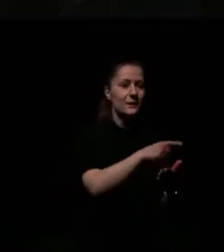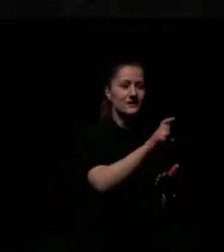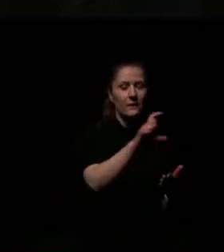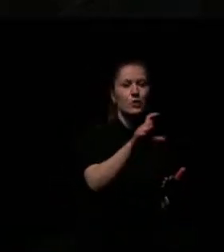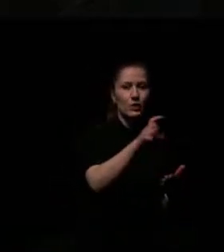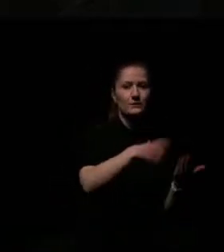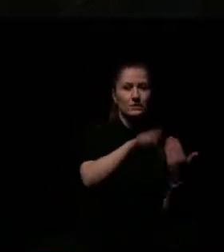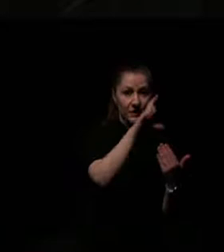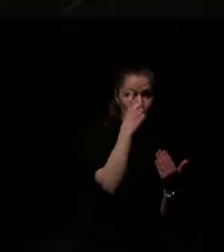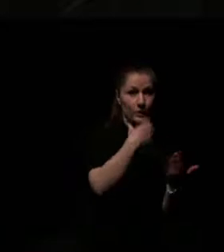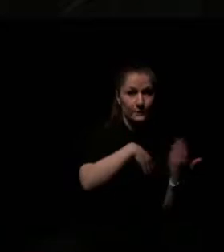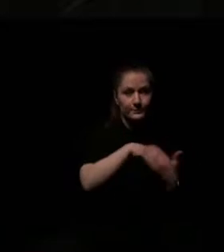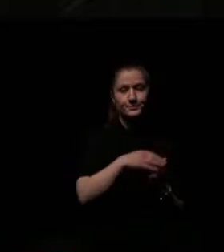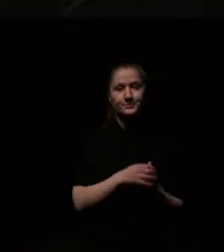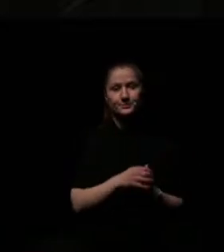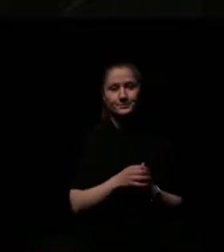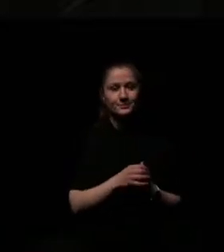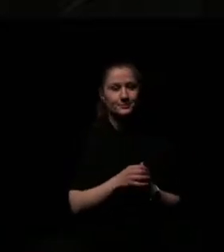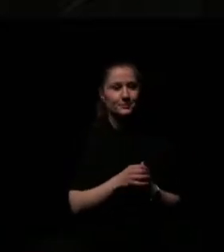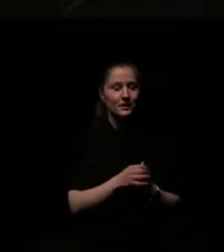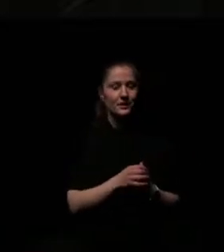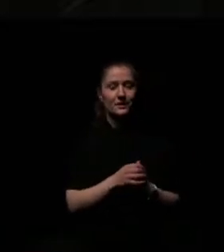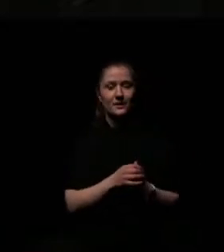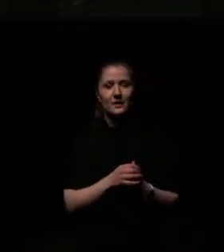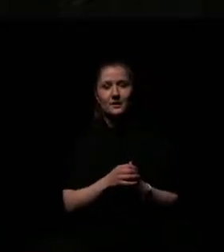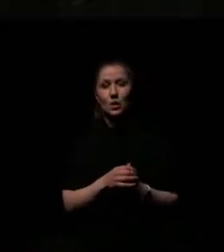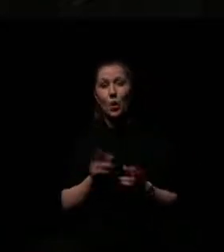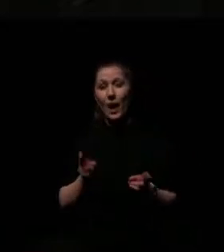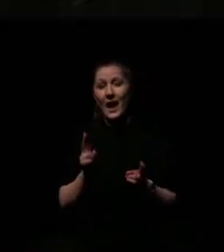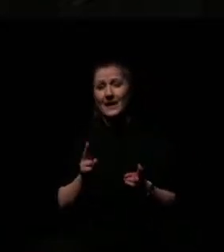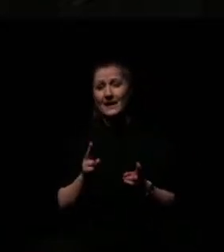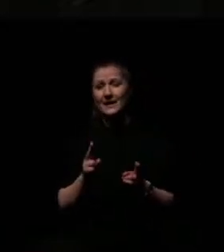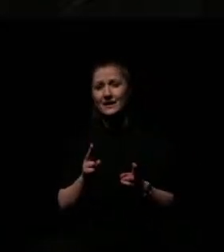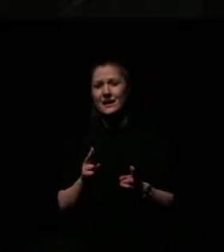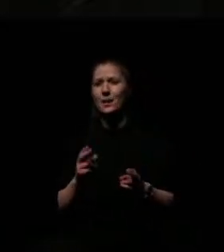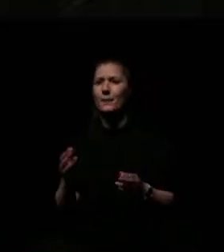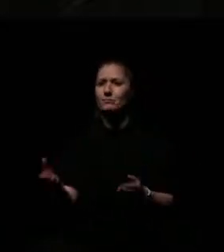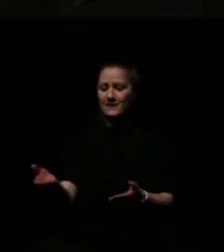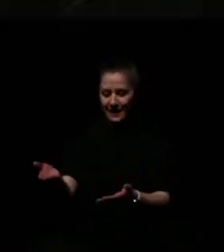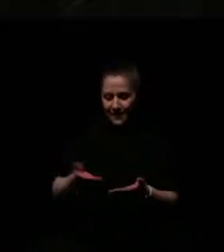og gjøre det på en måte som heller inviterer de som uenige mer inn.